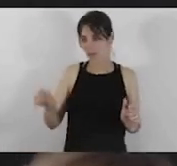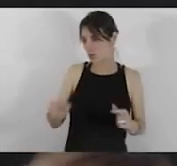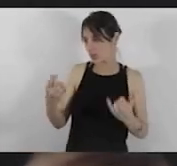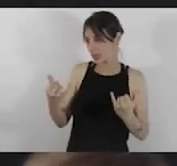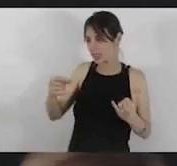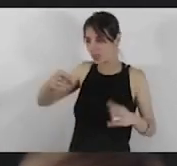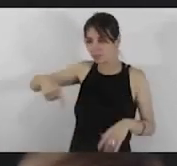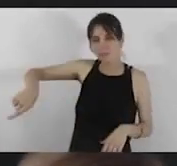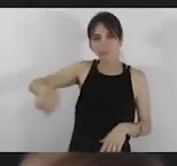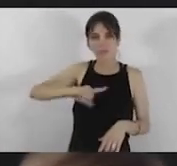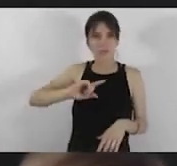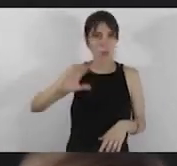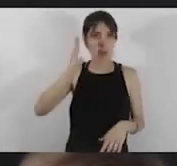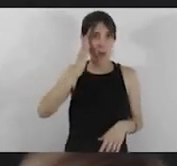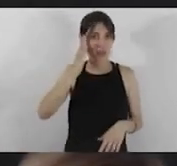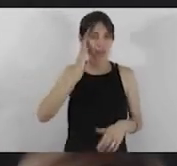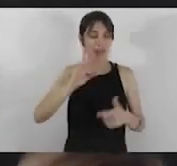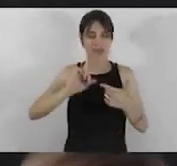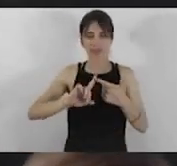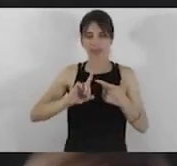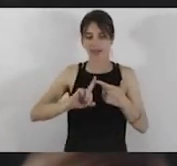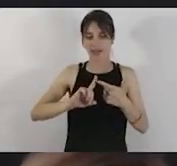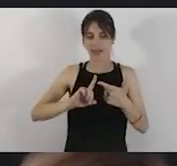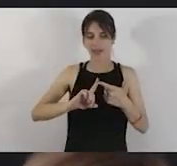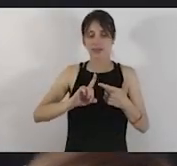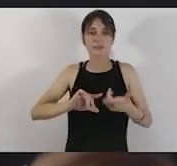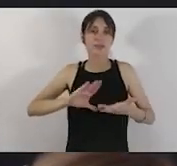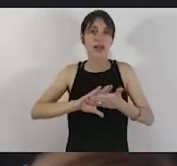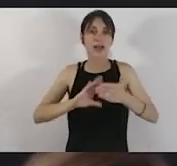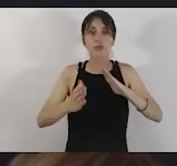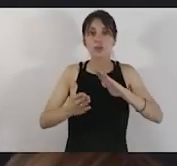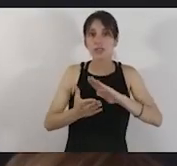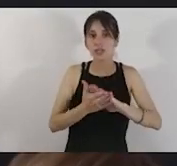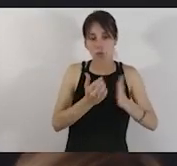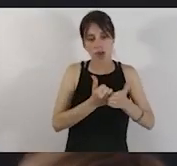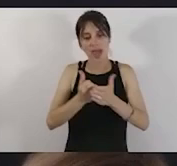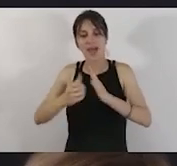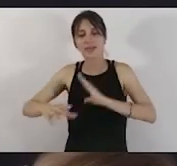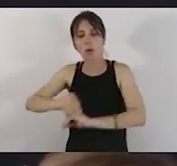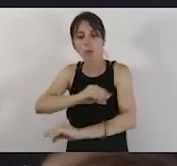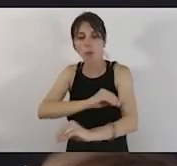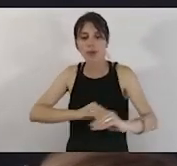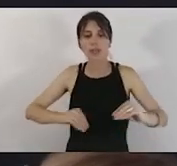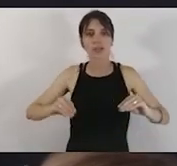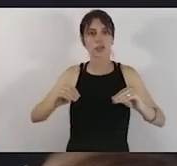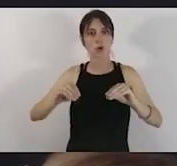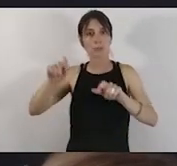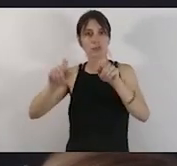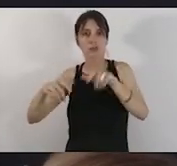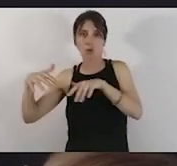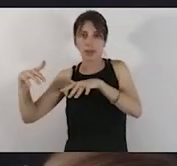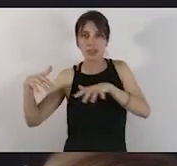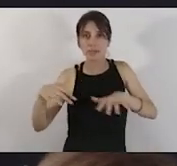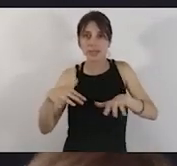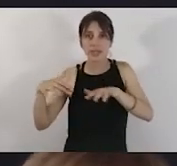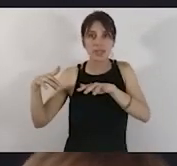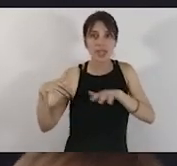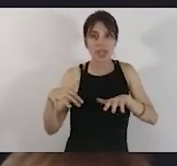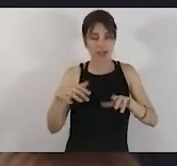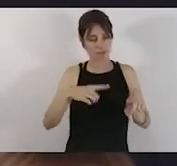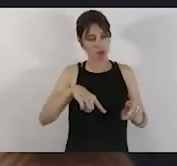tout le monde connaît. Je citerai l'Association d'aide aux populations précaires et immigrées qui fait aussi un travail très